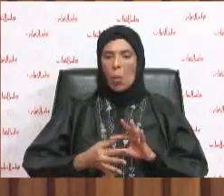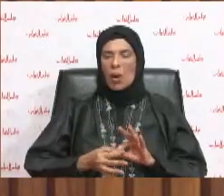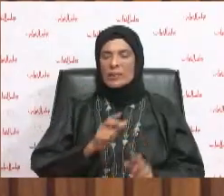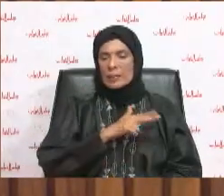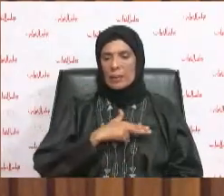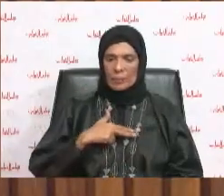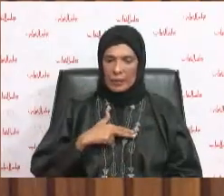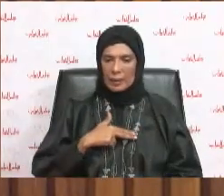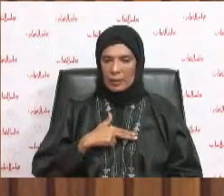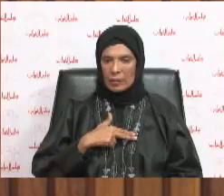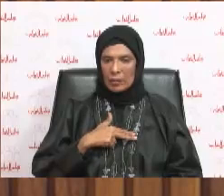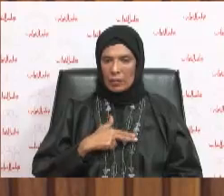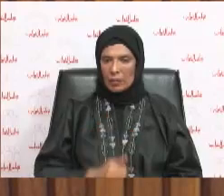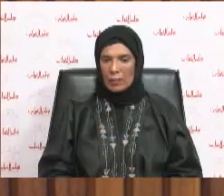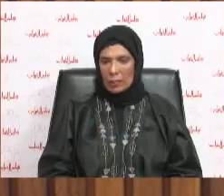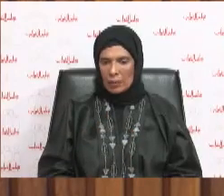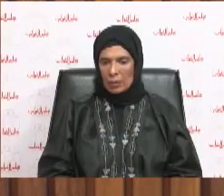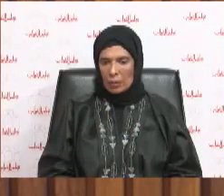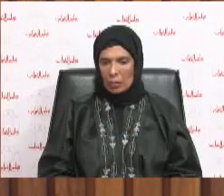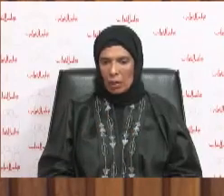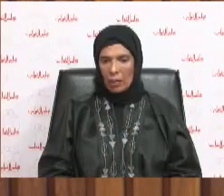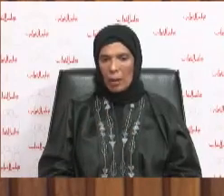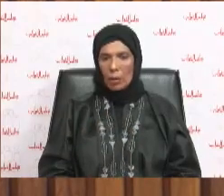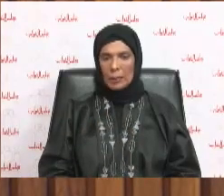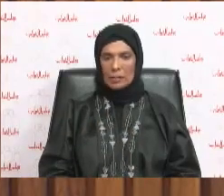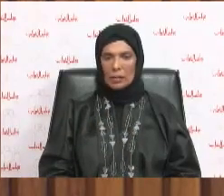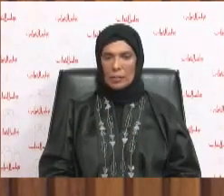4 أسابيع احنا قلنا، ولا انت تبي شهر؟ شهر.